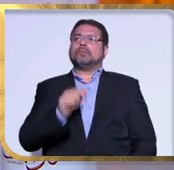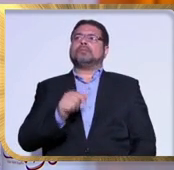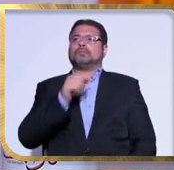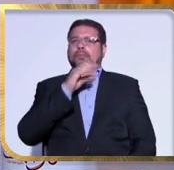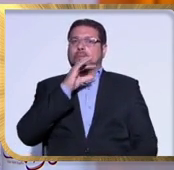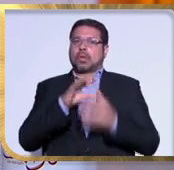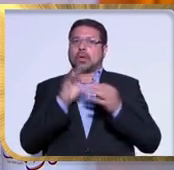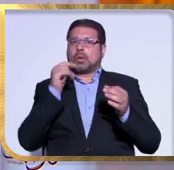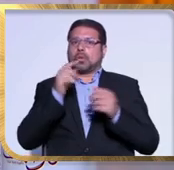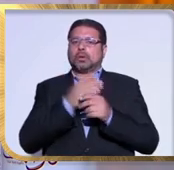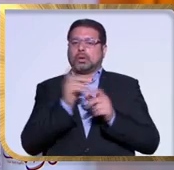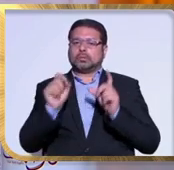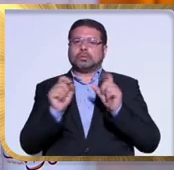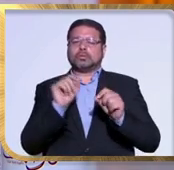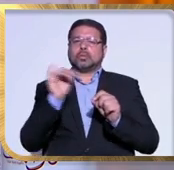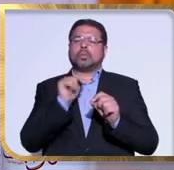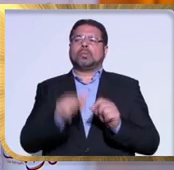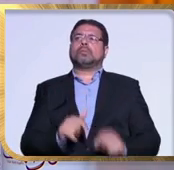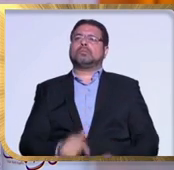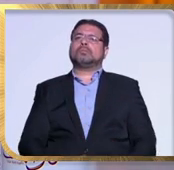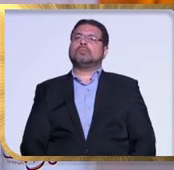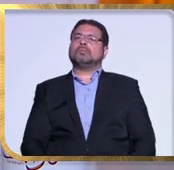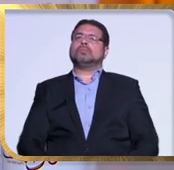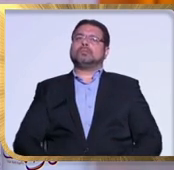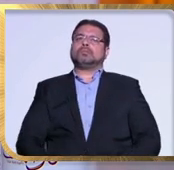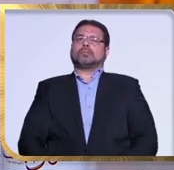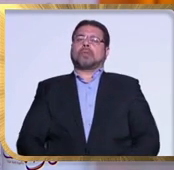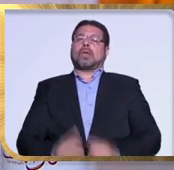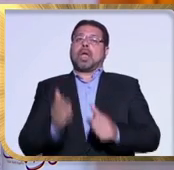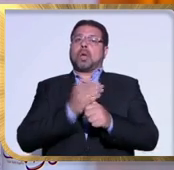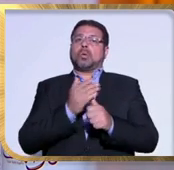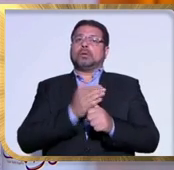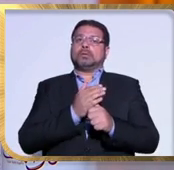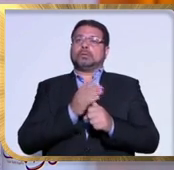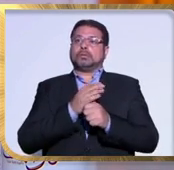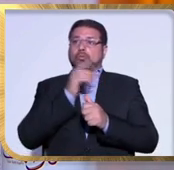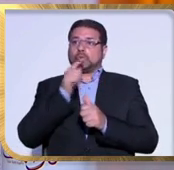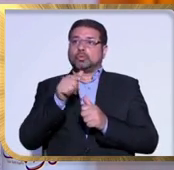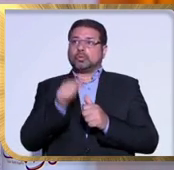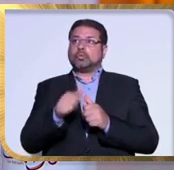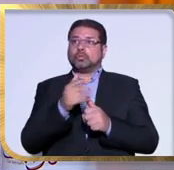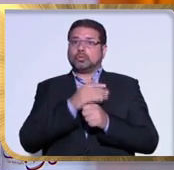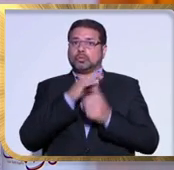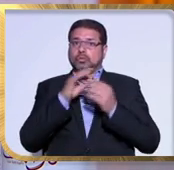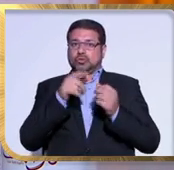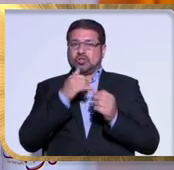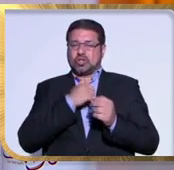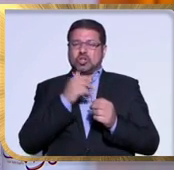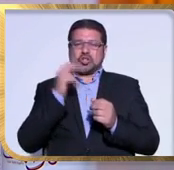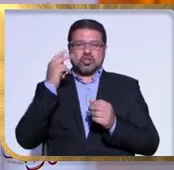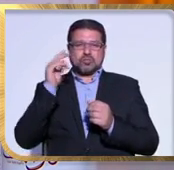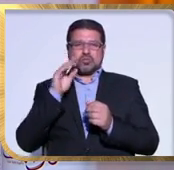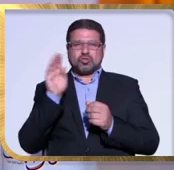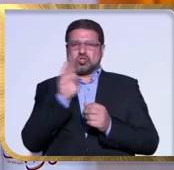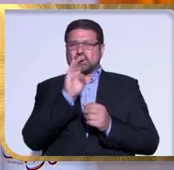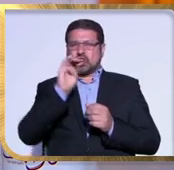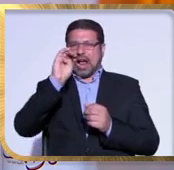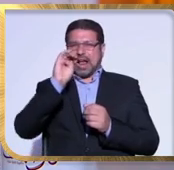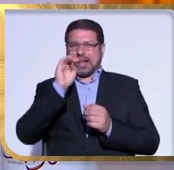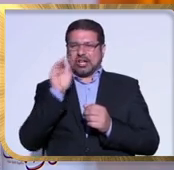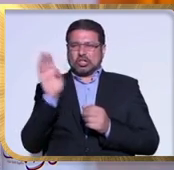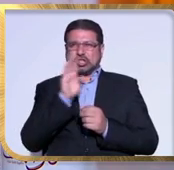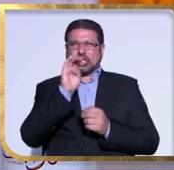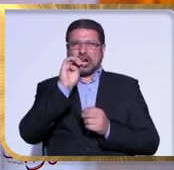من خلال نقاط مهمه اول حاجه اذا كان ده مجرد شك يا اختي الفاضله او